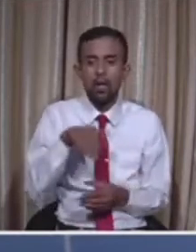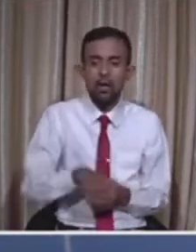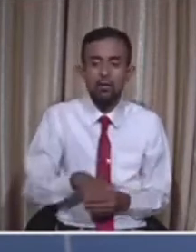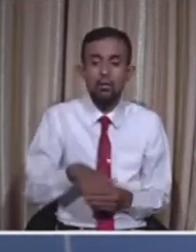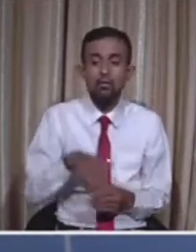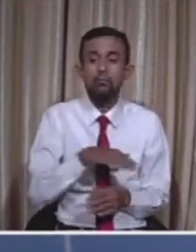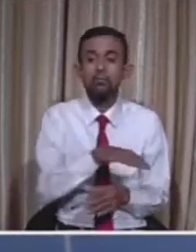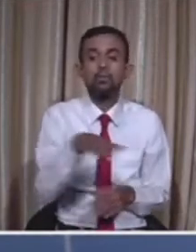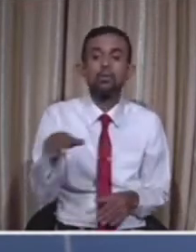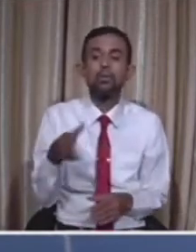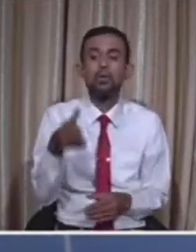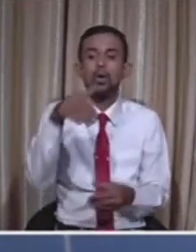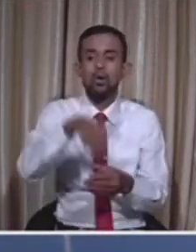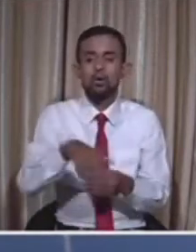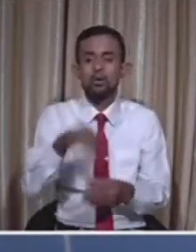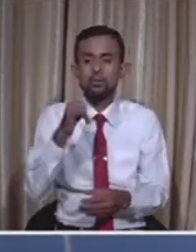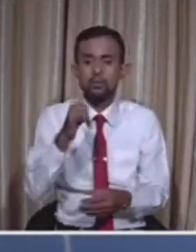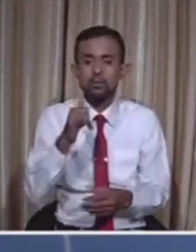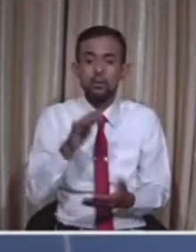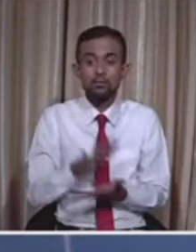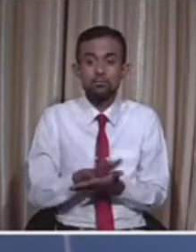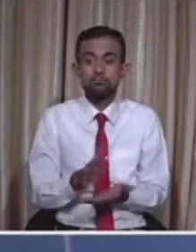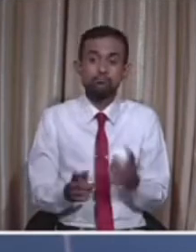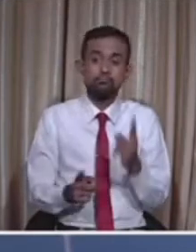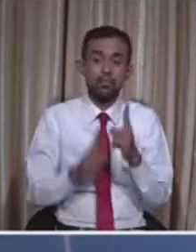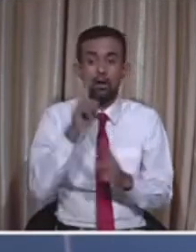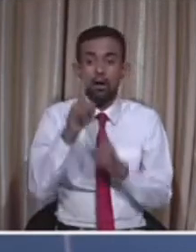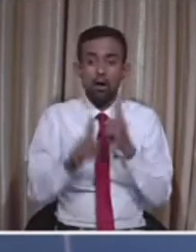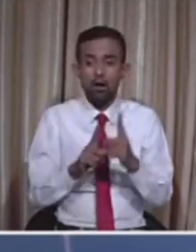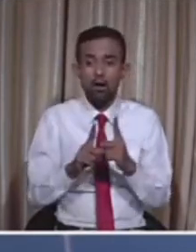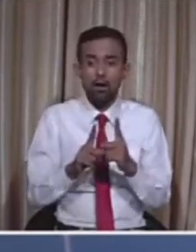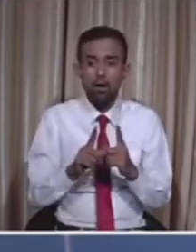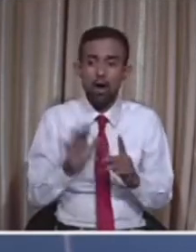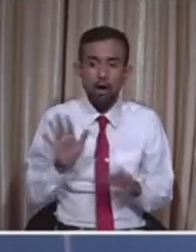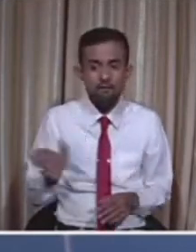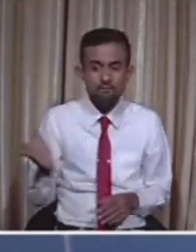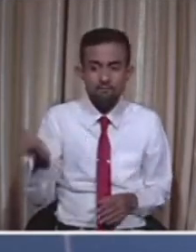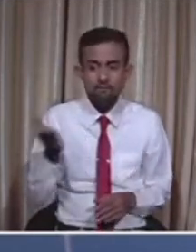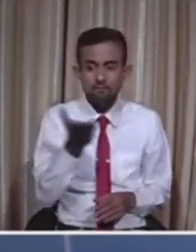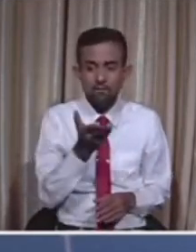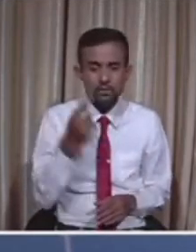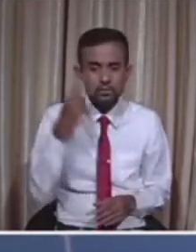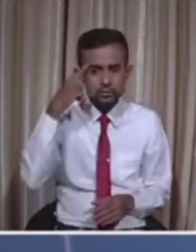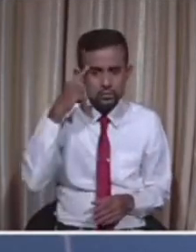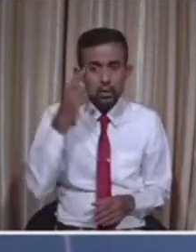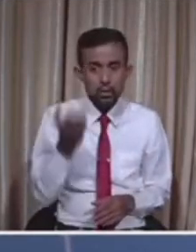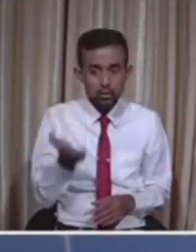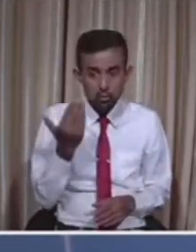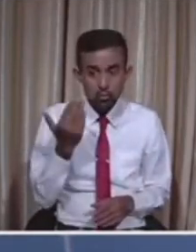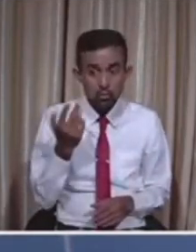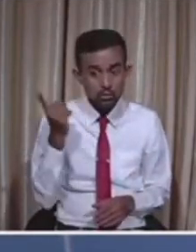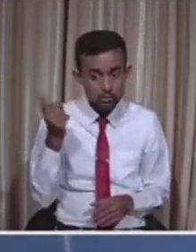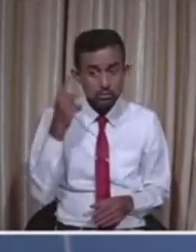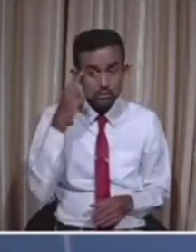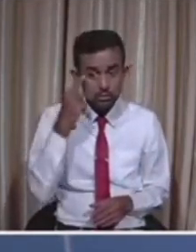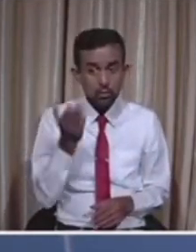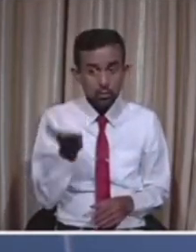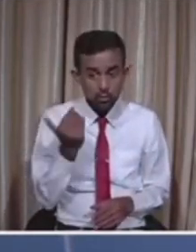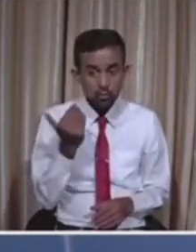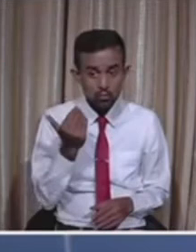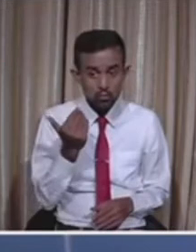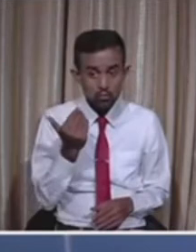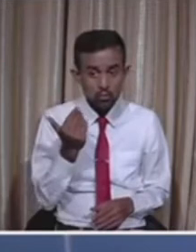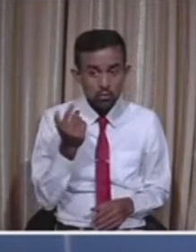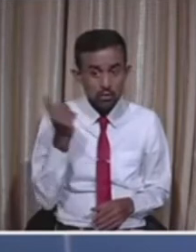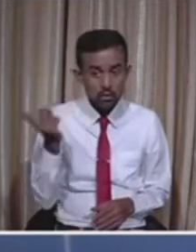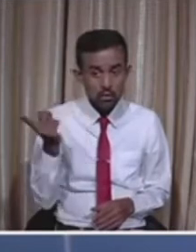සභා ගර්භය ඇතුලේ ඉන්නවා සමහර එහෙම සතුටෙන් කතා බහ කරන අය නොහිටියා නෙවෙයි. ඒ අය කල්පනා කරන්න ඕන, ඒ අය කල්පනා කරන්න ඕන